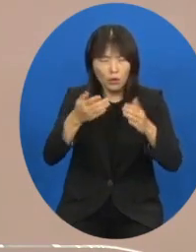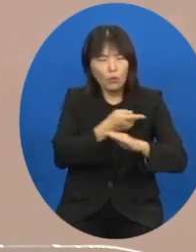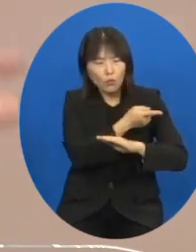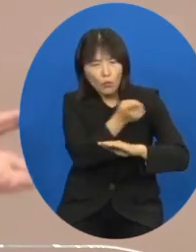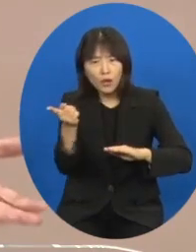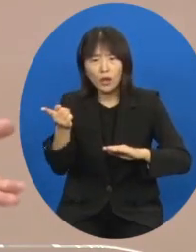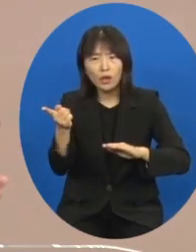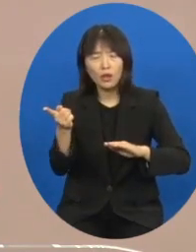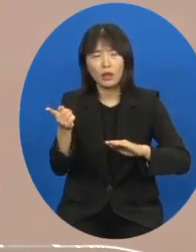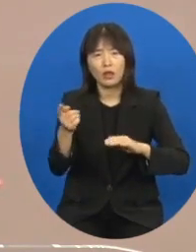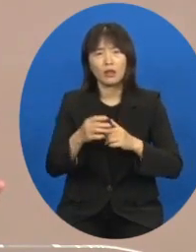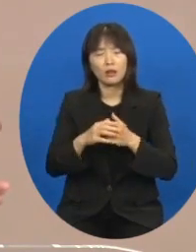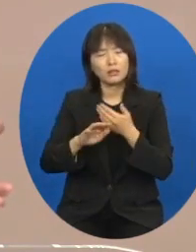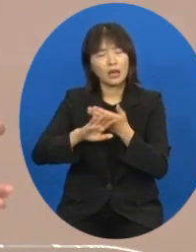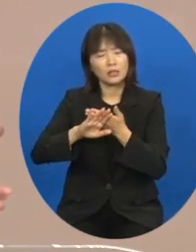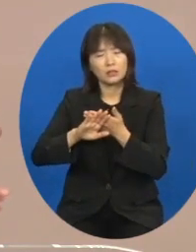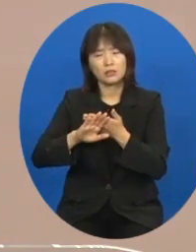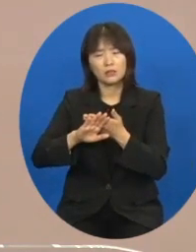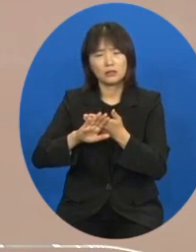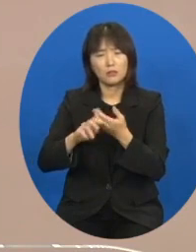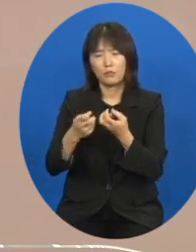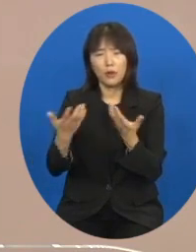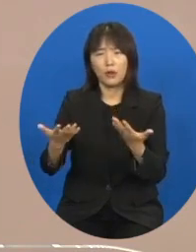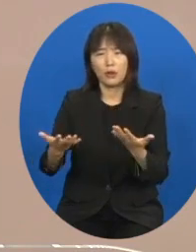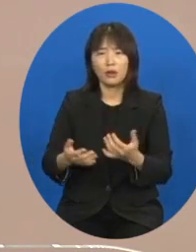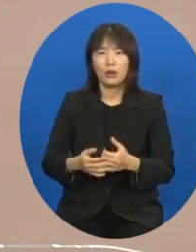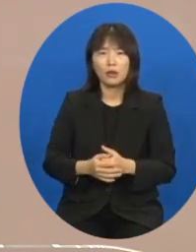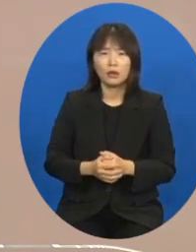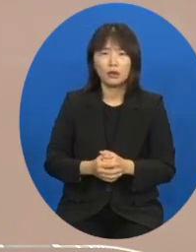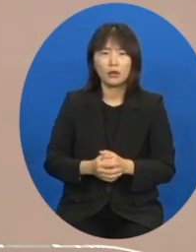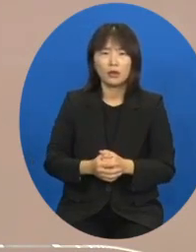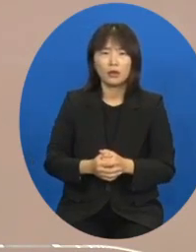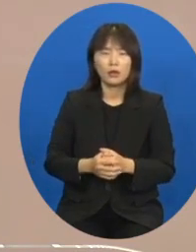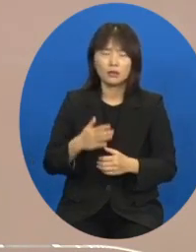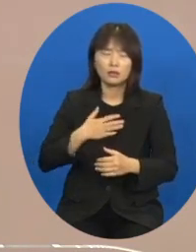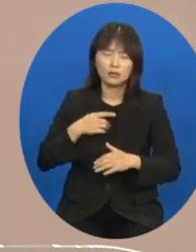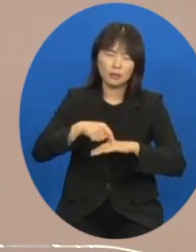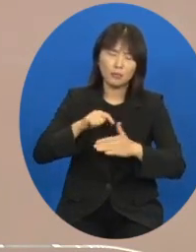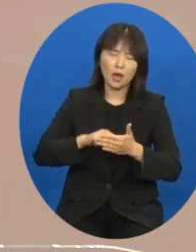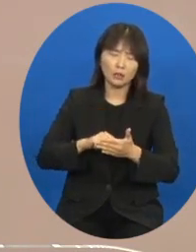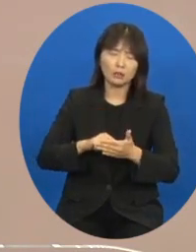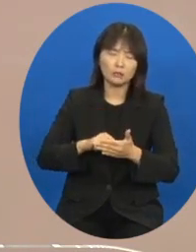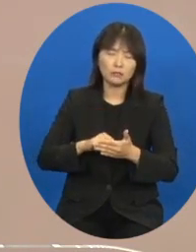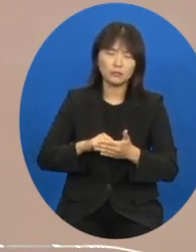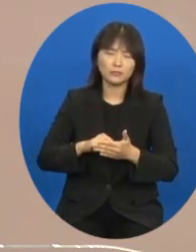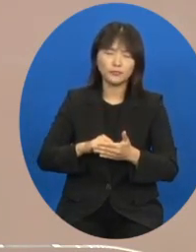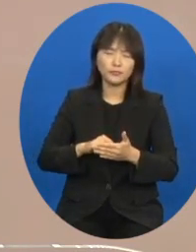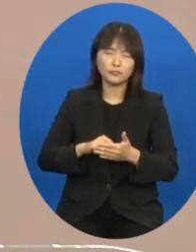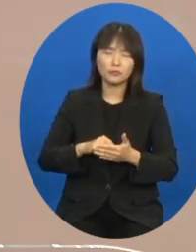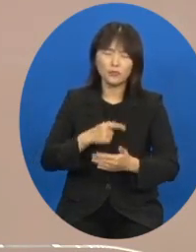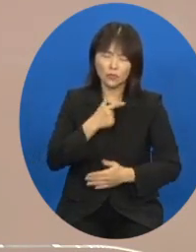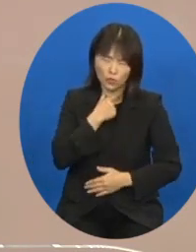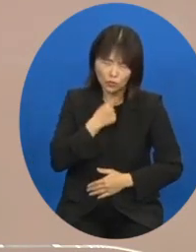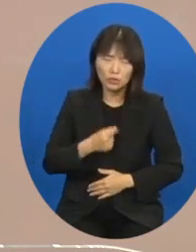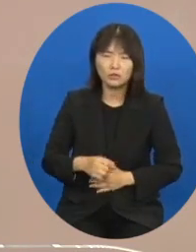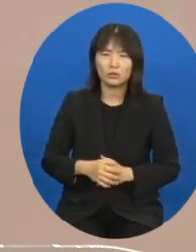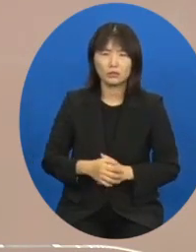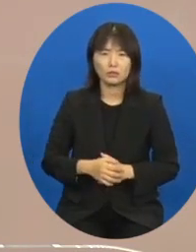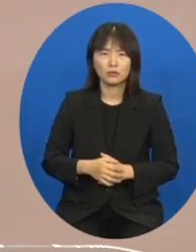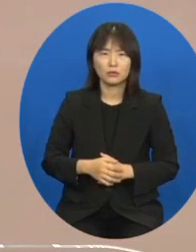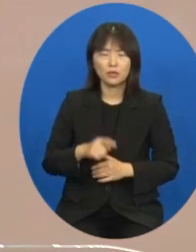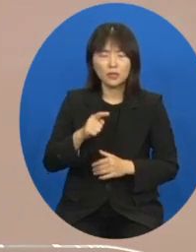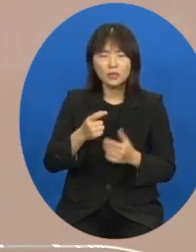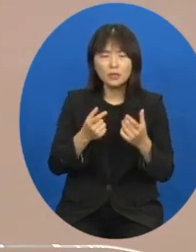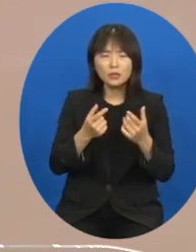그런 가능성이 없다니까. 그게 제 마음의 갈망이고 그렇게 정말 교회를